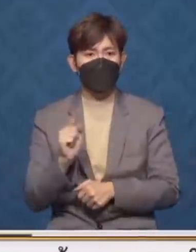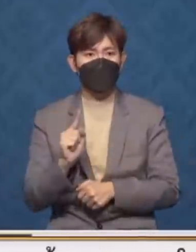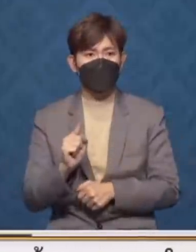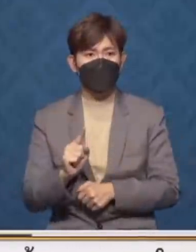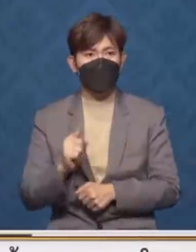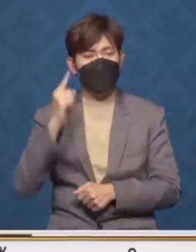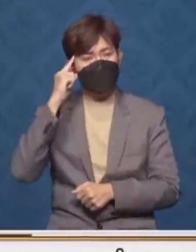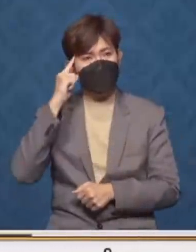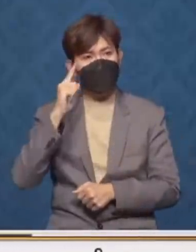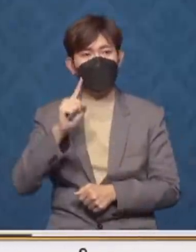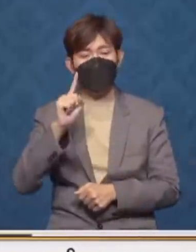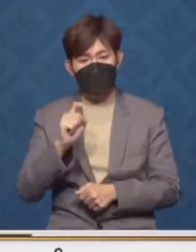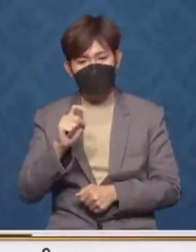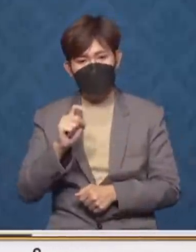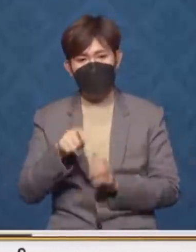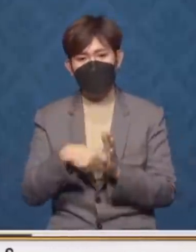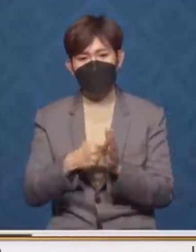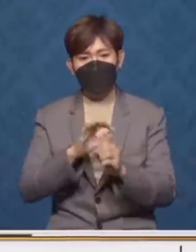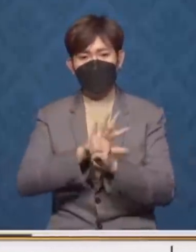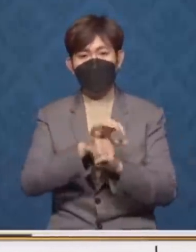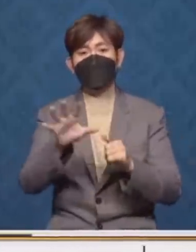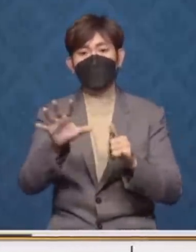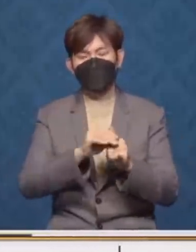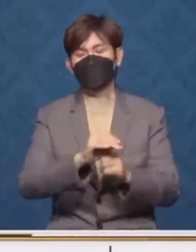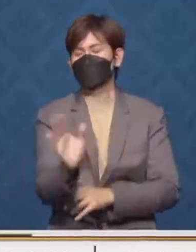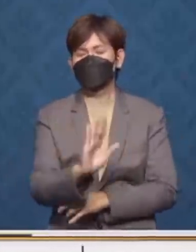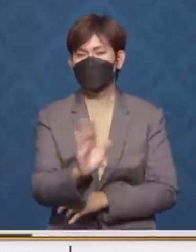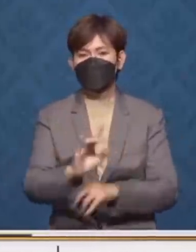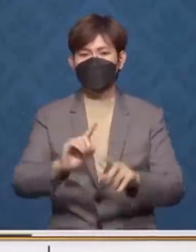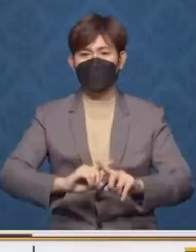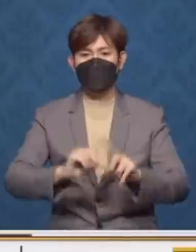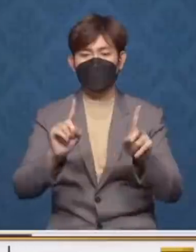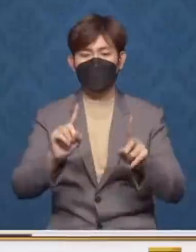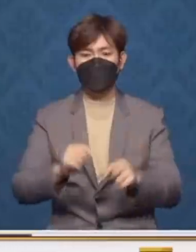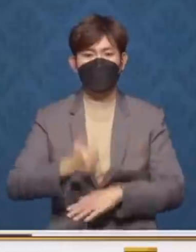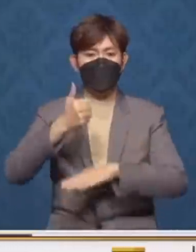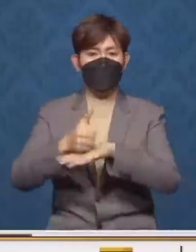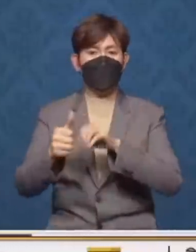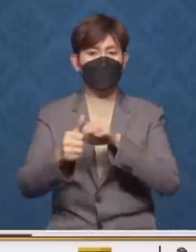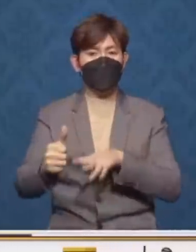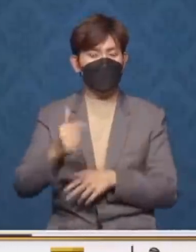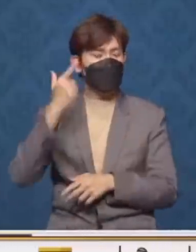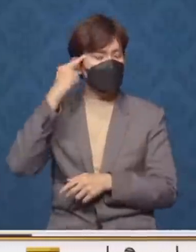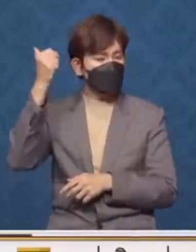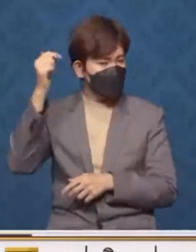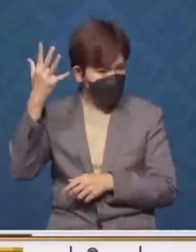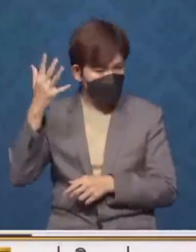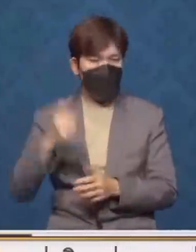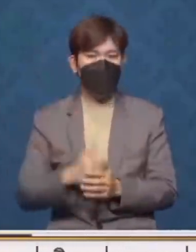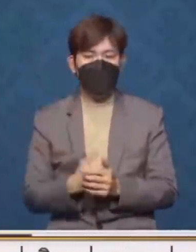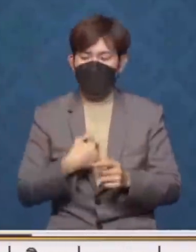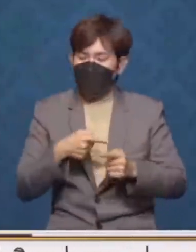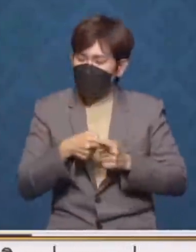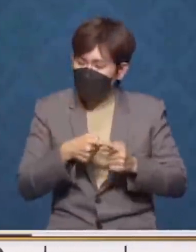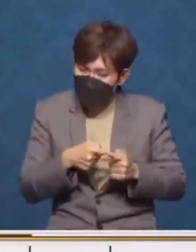ตายสังเวยให้กับโรคระบาดจะตายสังเวยให้กับความไม่ฉลาดอ่าของผู้นำนี่คือความเจ็บ